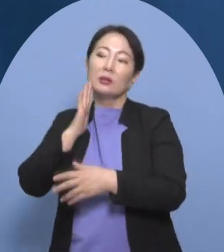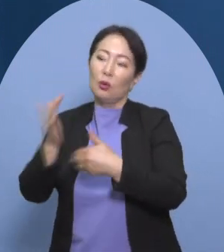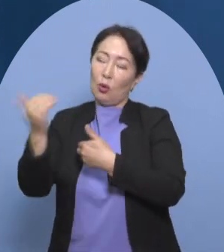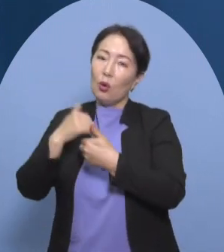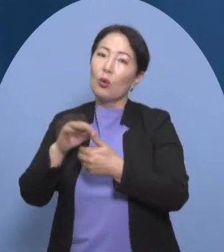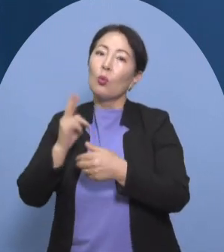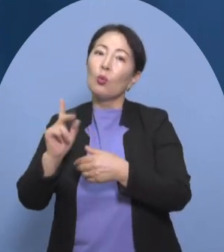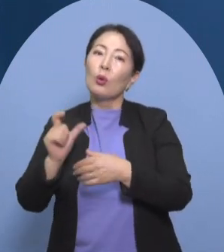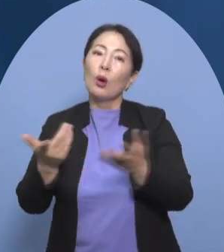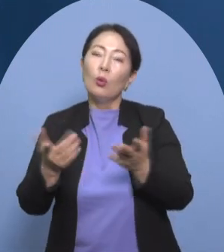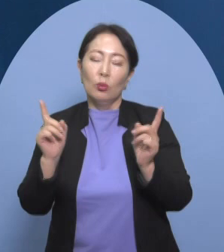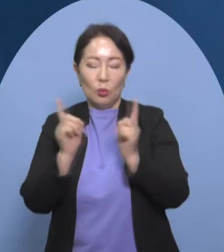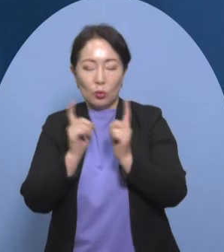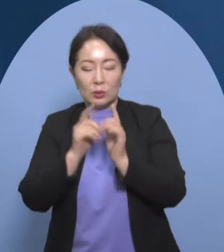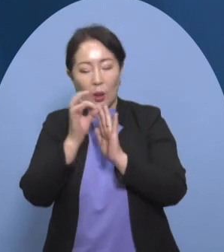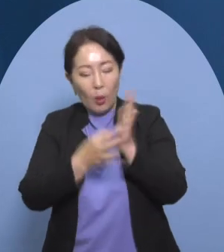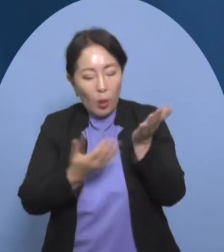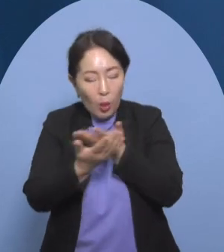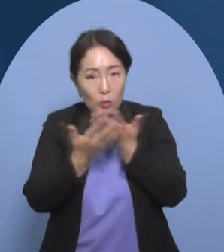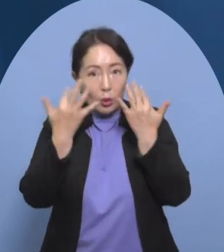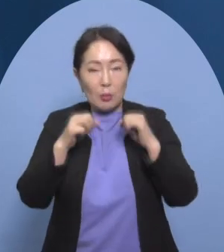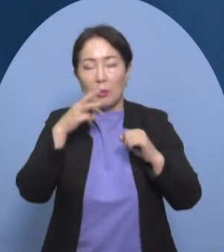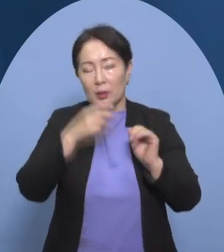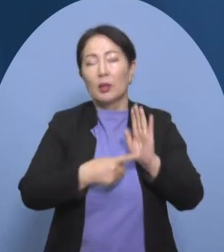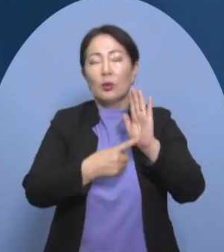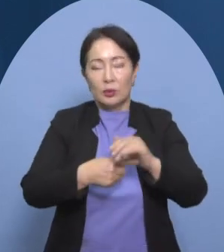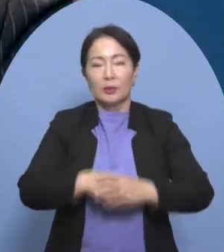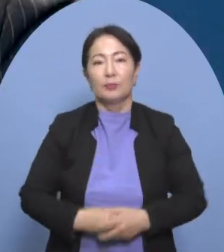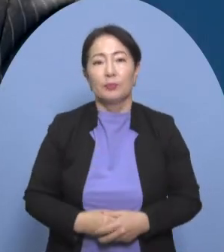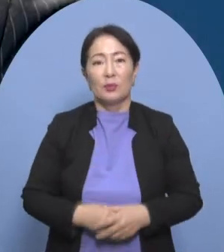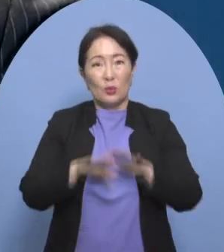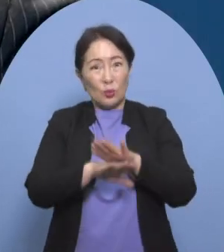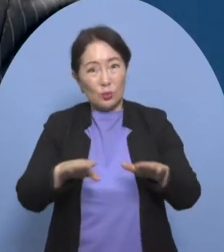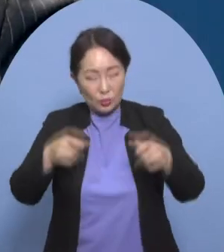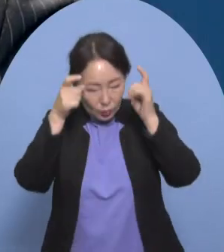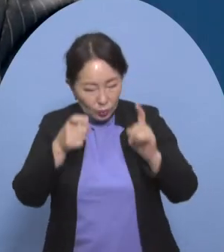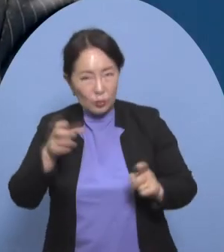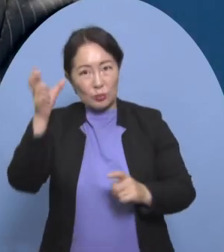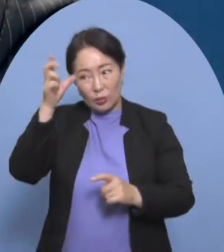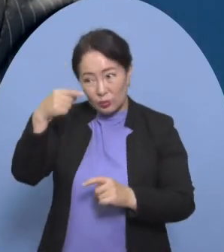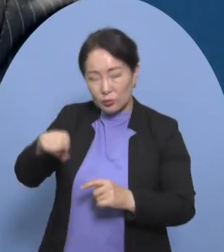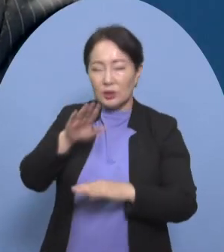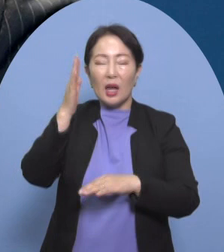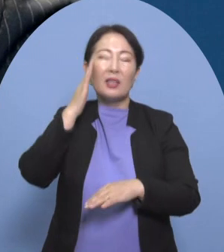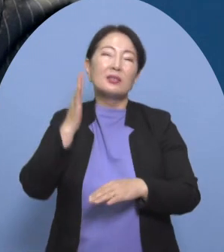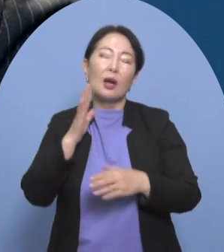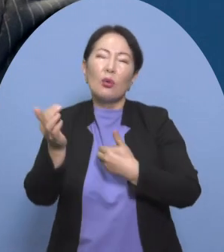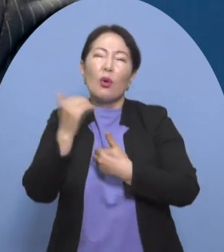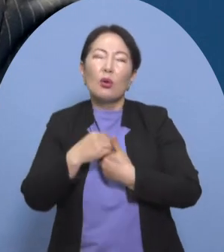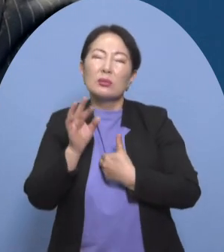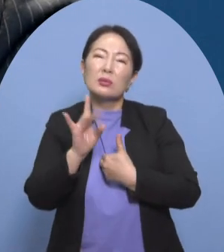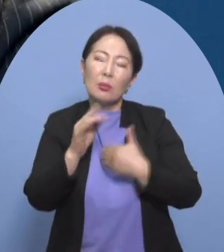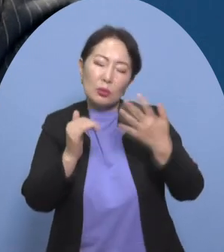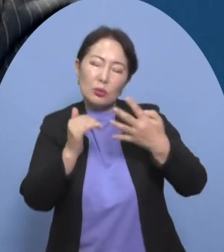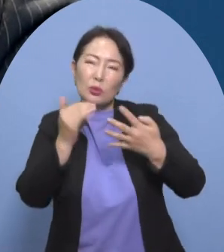үүрэг оролцоо сэдэвт уулзалт хэлэлцүүлгийг зохион байгуулсан талаарх мэдээллийг хүргэх болно. Хүүхдийн хүмүүжил боловсролт, эсэргүүцүүдийн үүрэг оролцоо яг